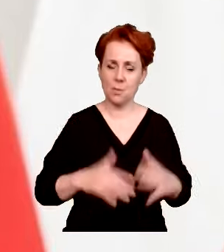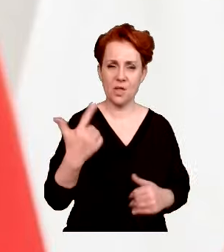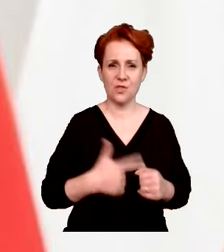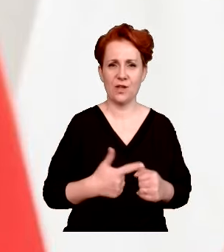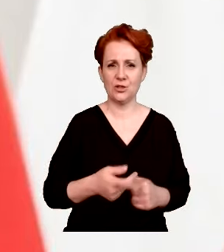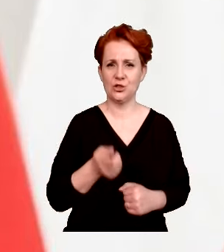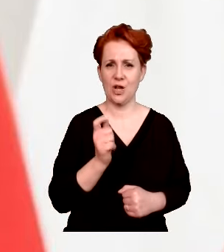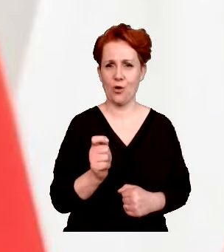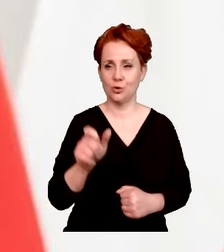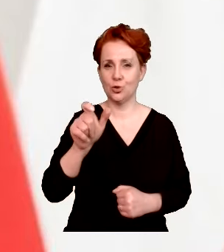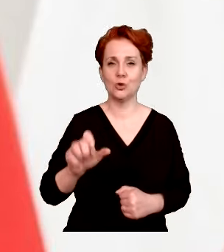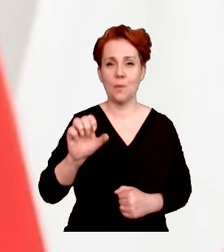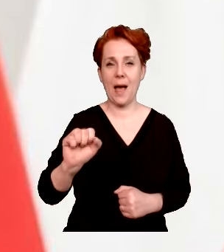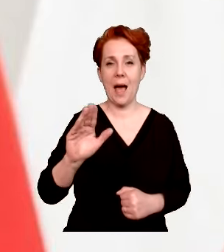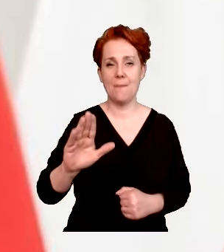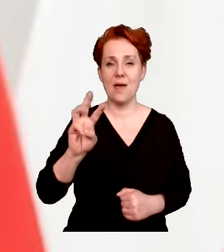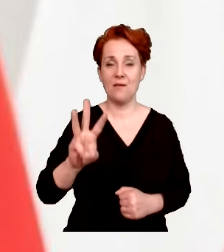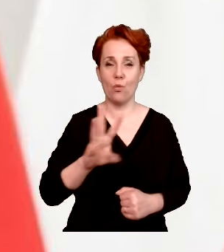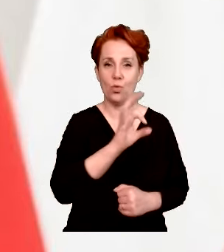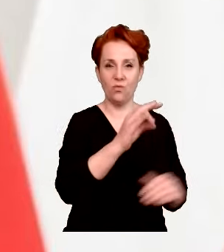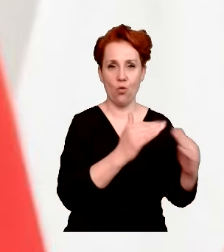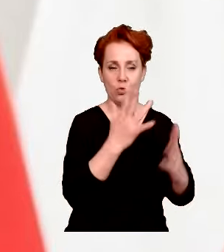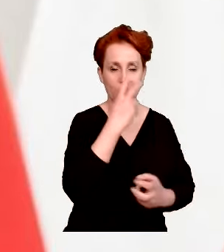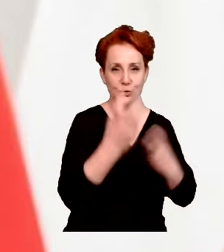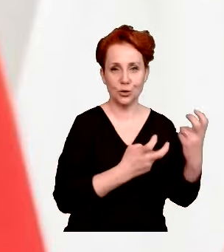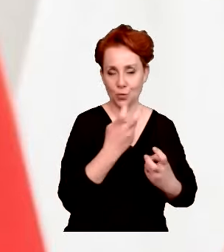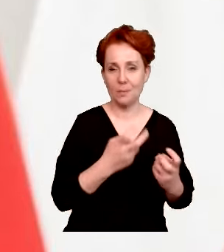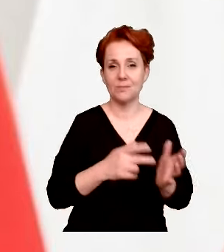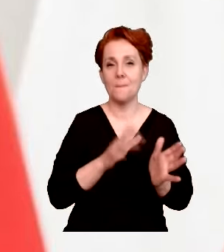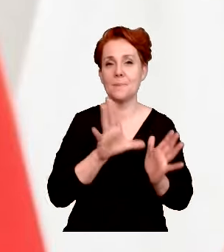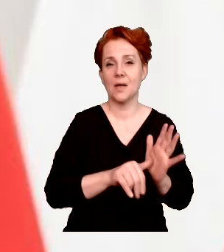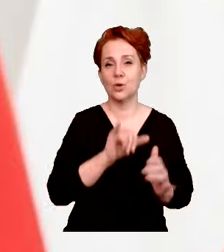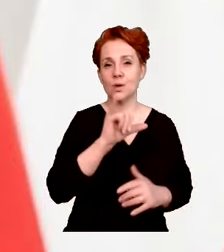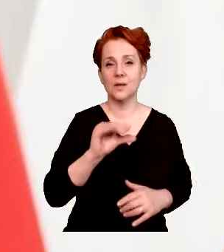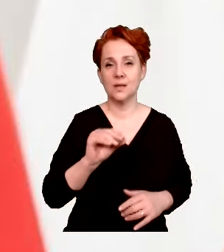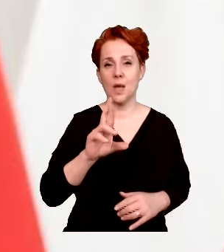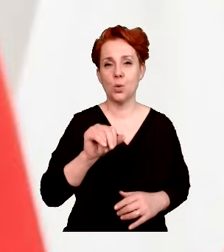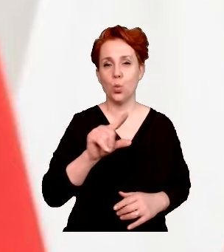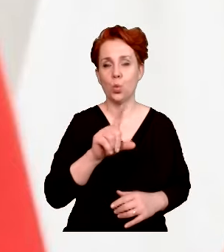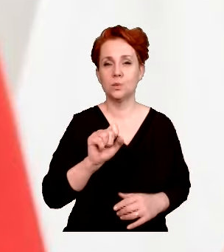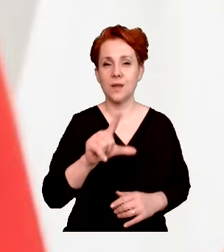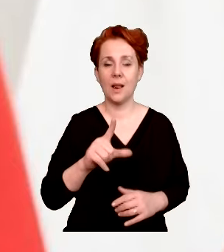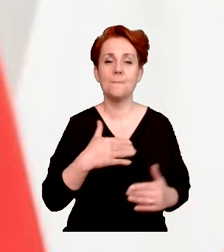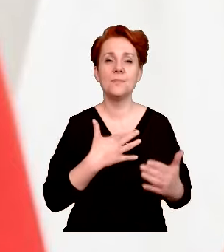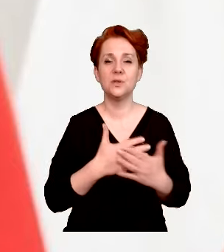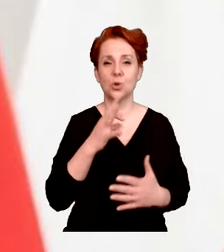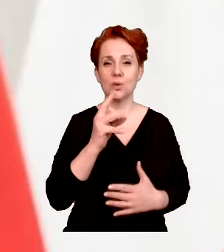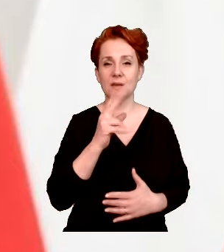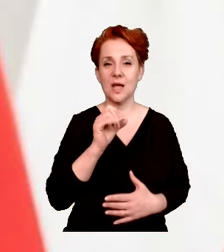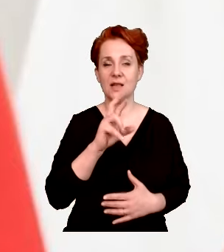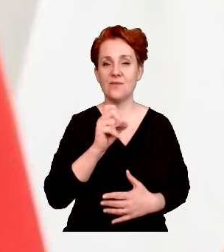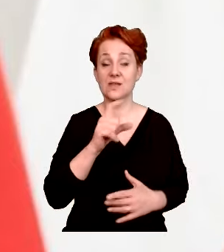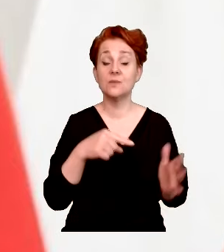agenci ABW przeszukiwali jego dom w miejscowości Jeruzal, niedaleko Skierniewic. Chodzi o śledztwo w sprawie